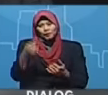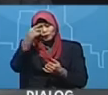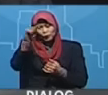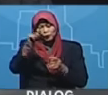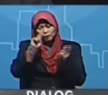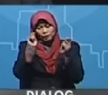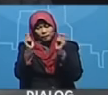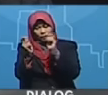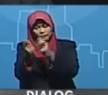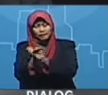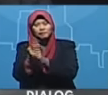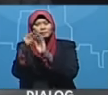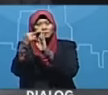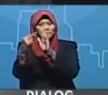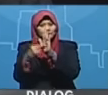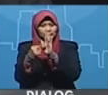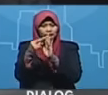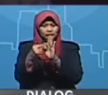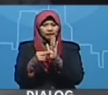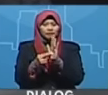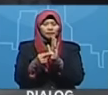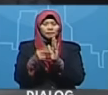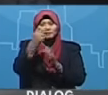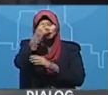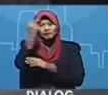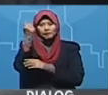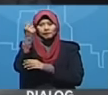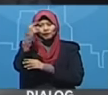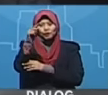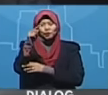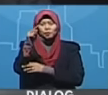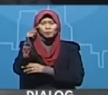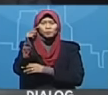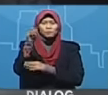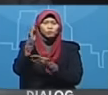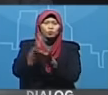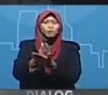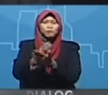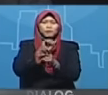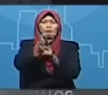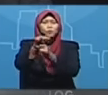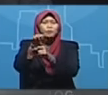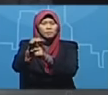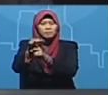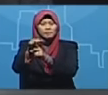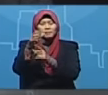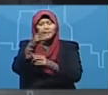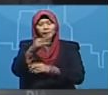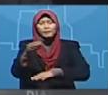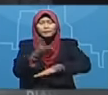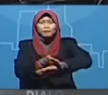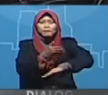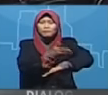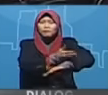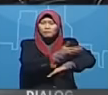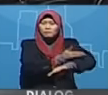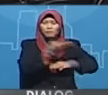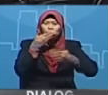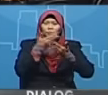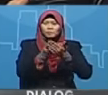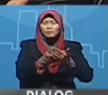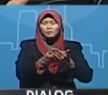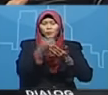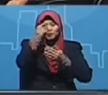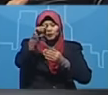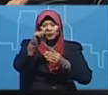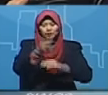meminda undang-undang kita, satu tujuannya adalah untuk satunya mengekang penipuan. Yang keduanya menambah baik dari segi